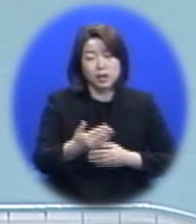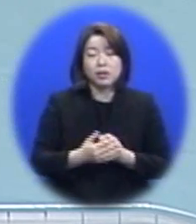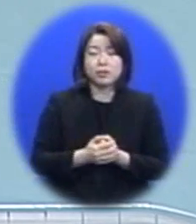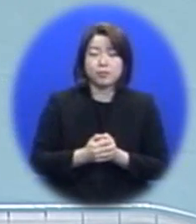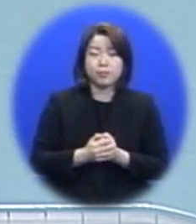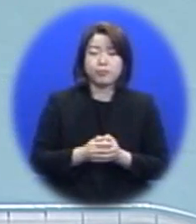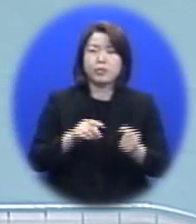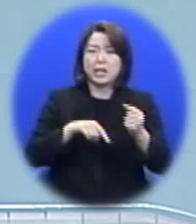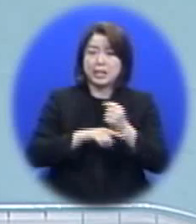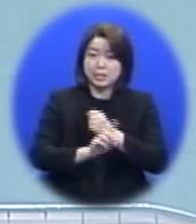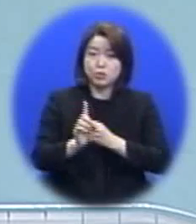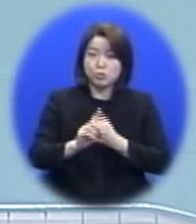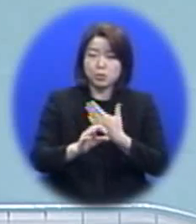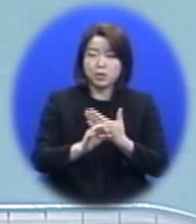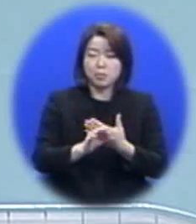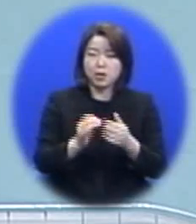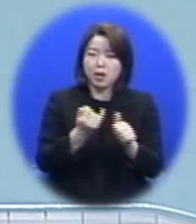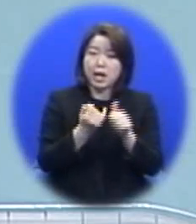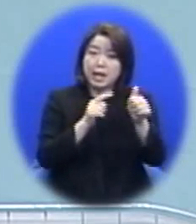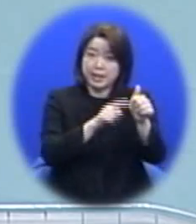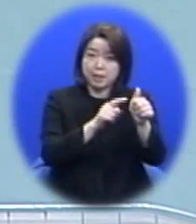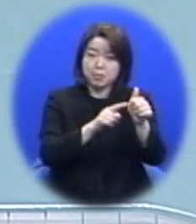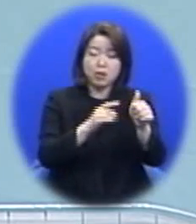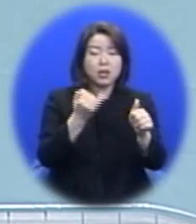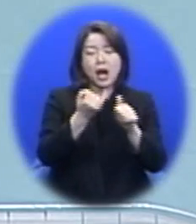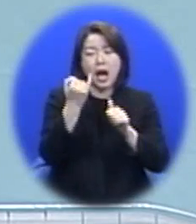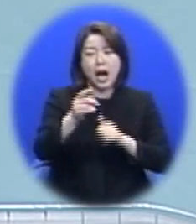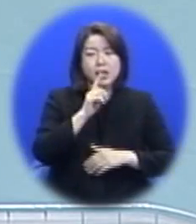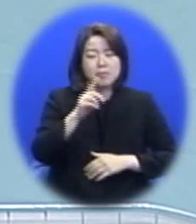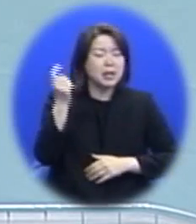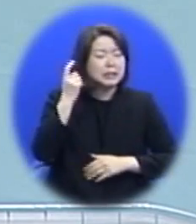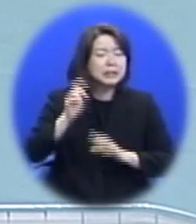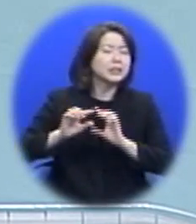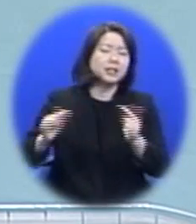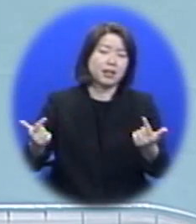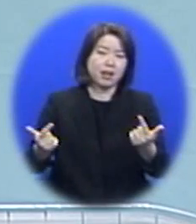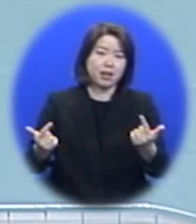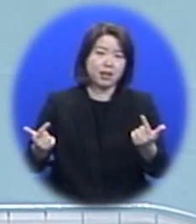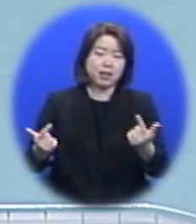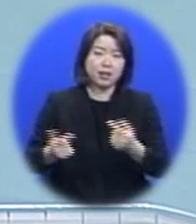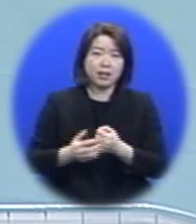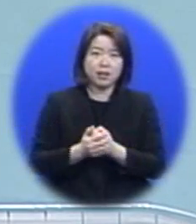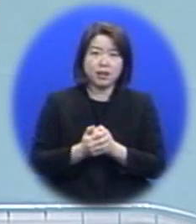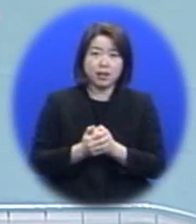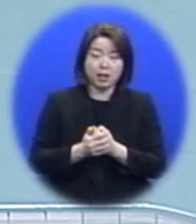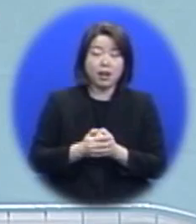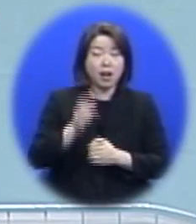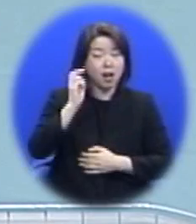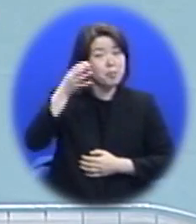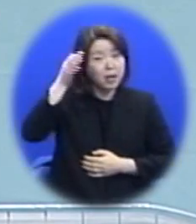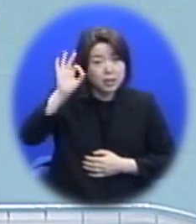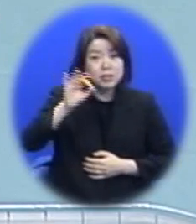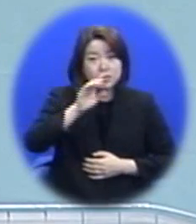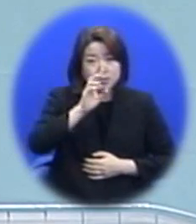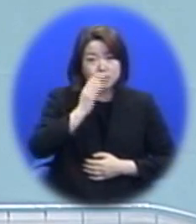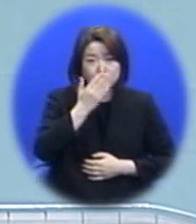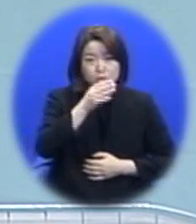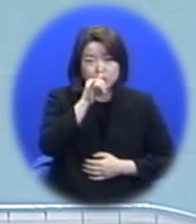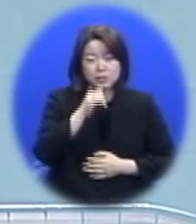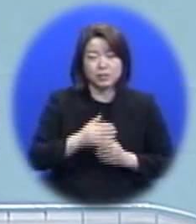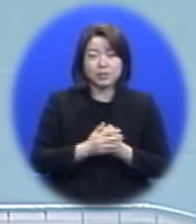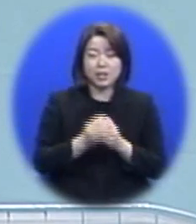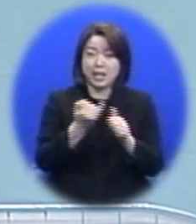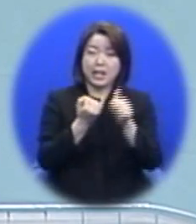이유는 남편은 아내의 말은 도무지 안 들어요. 아마 인정하실 거예요.